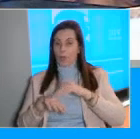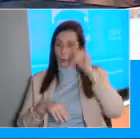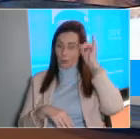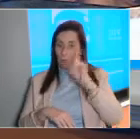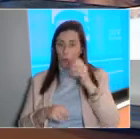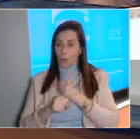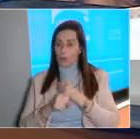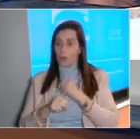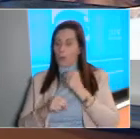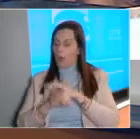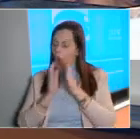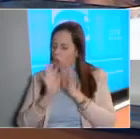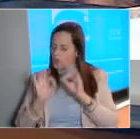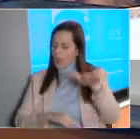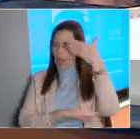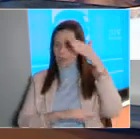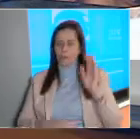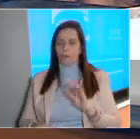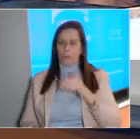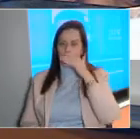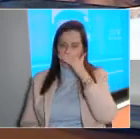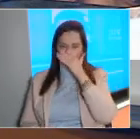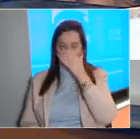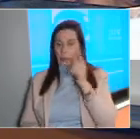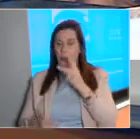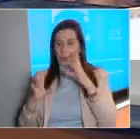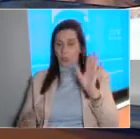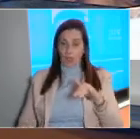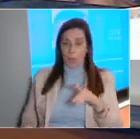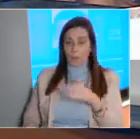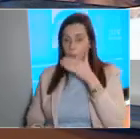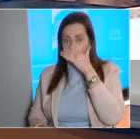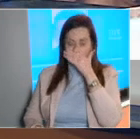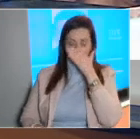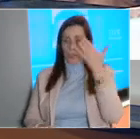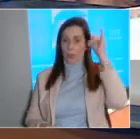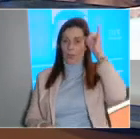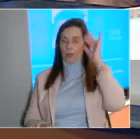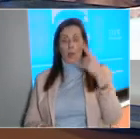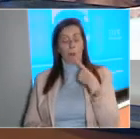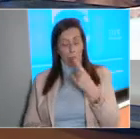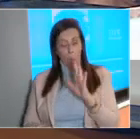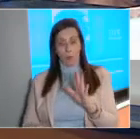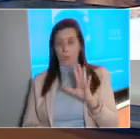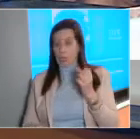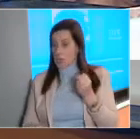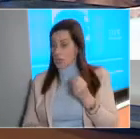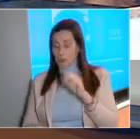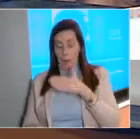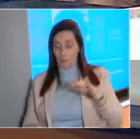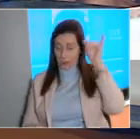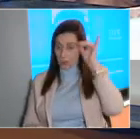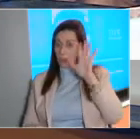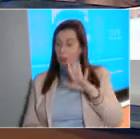לא עושה לביתו, הוא עושה הכל למען העם והארץ. רק למען ארץ ישראל. זה לא משנה אגב שהייתה כבר בירדן, כבר הבהירו מסרים שאם יספח את הבקעה,